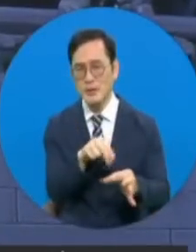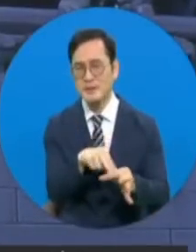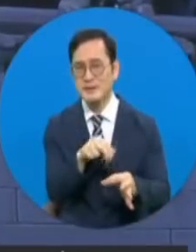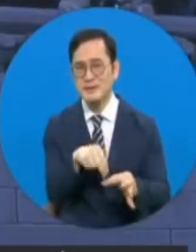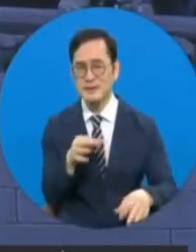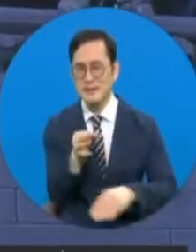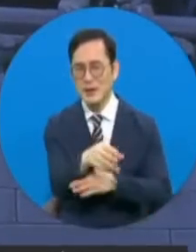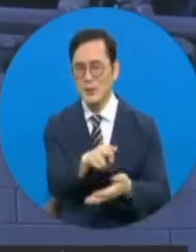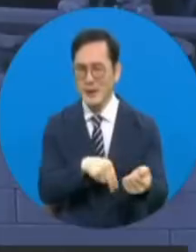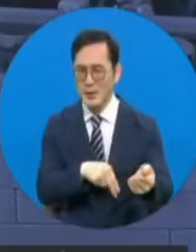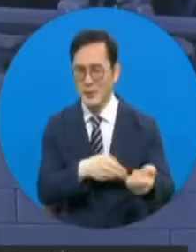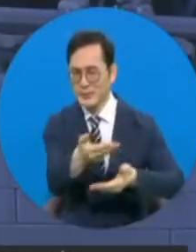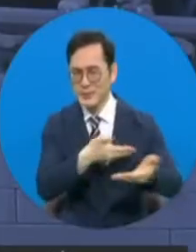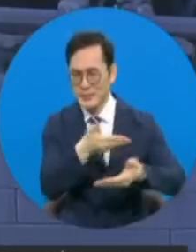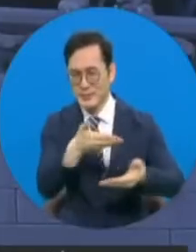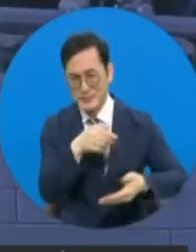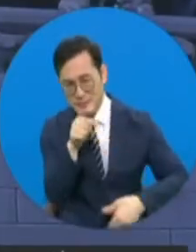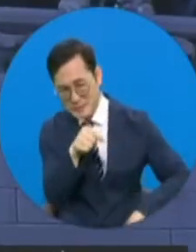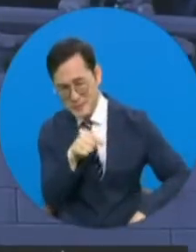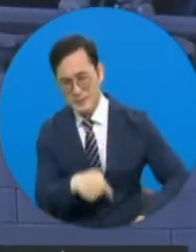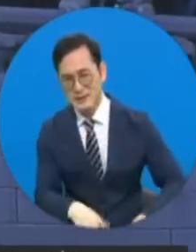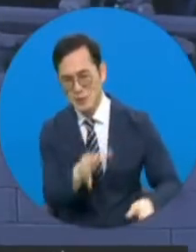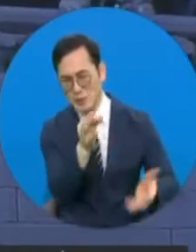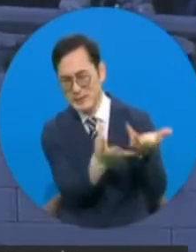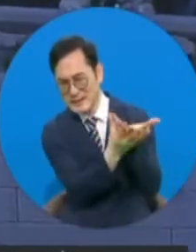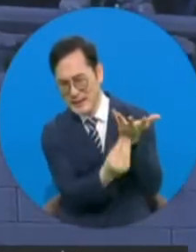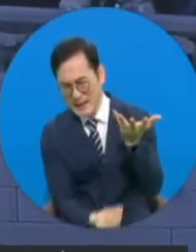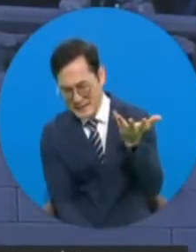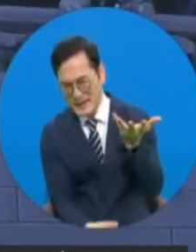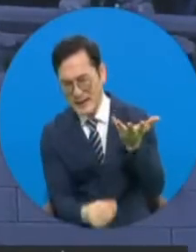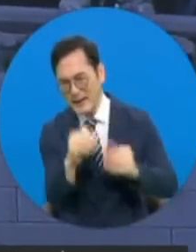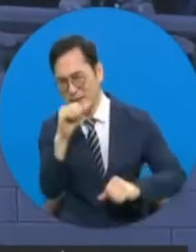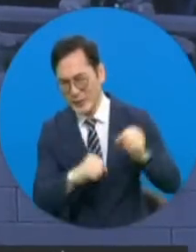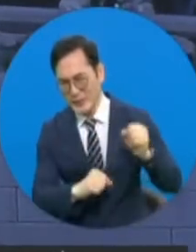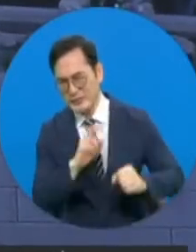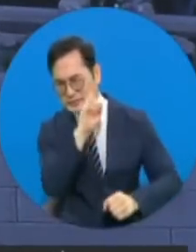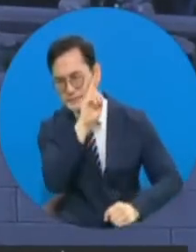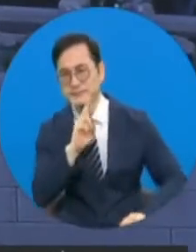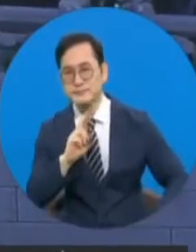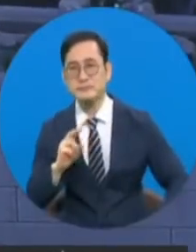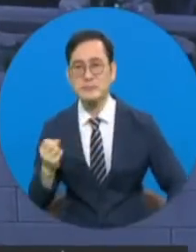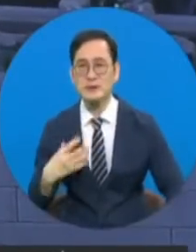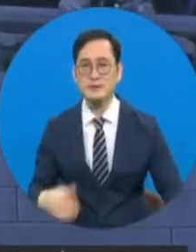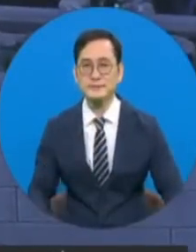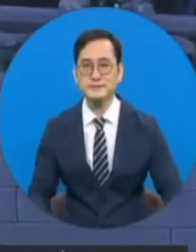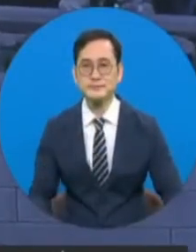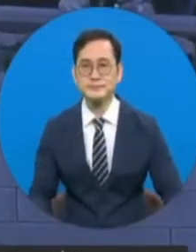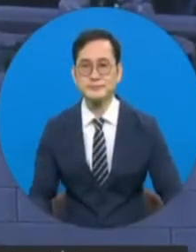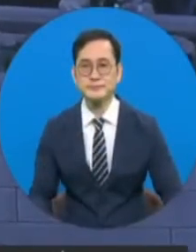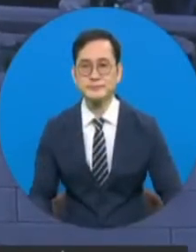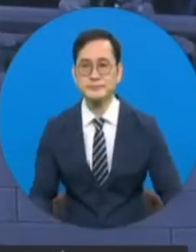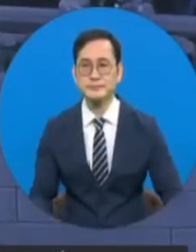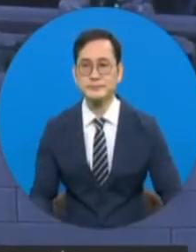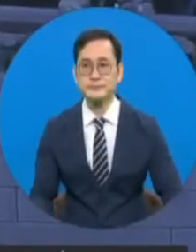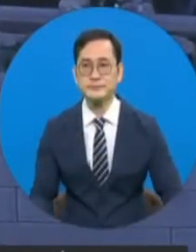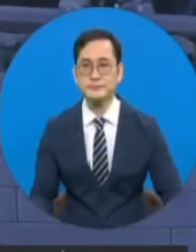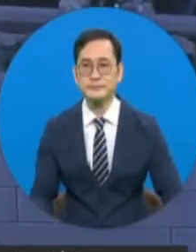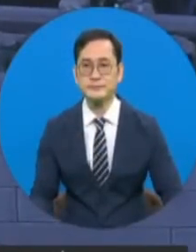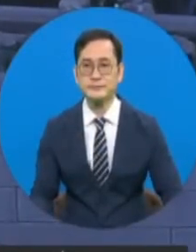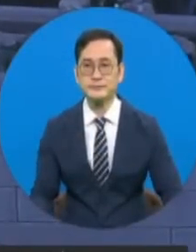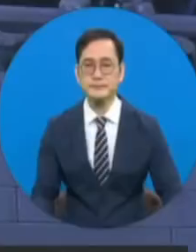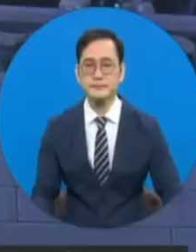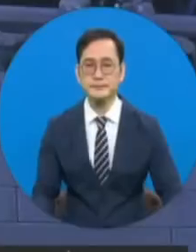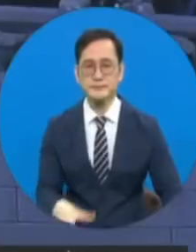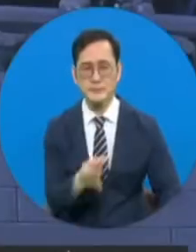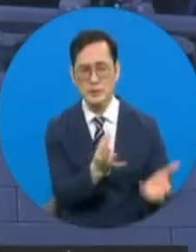코인 투자 패턴은 전형적인 자금세탁이 의심된다라는 입장을 밝히기도 했는데 비정상적인 자금